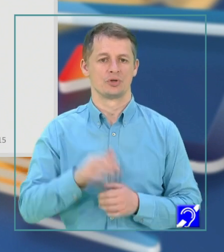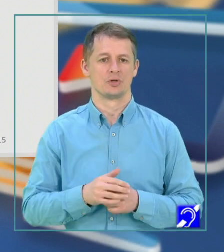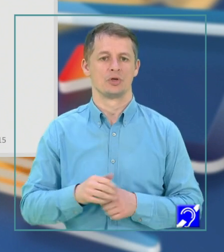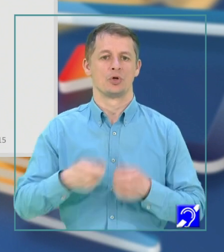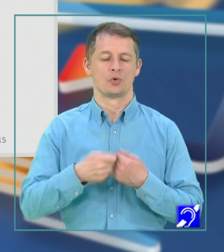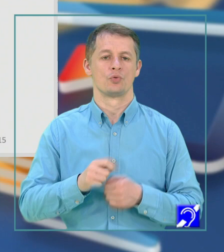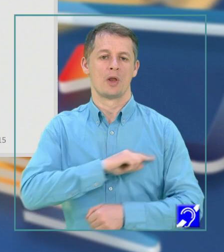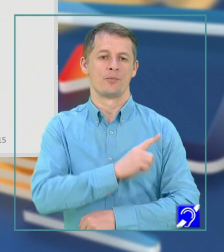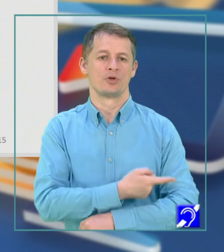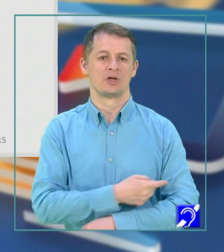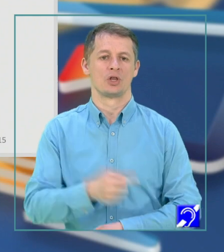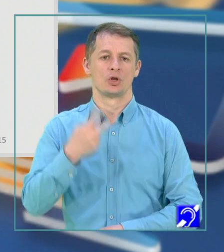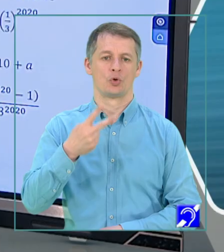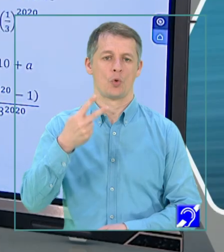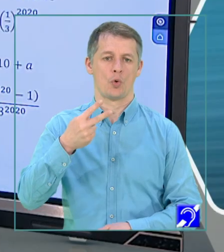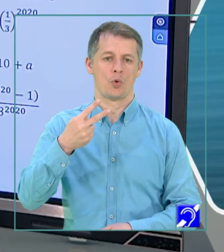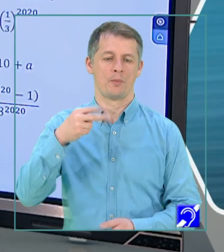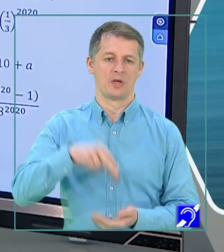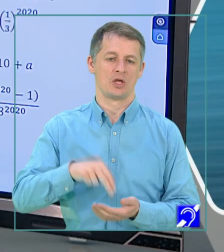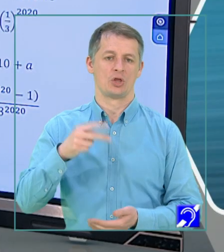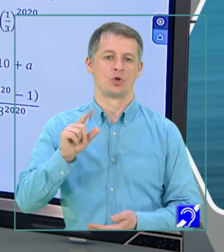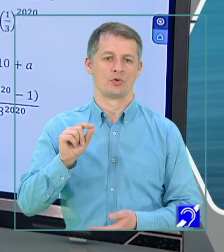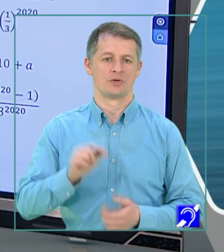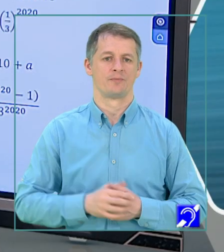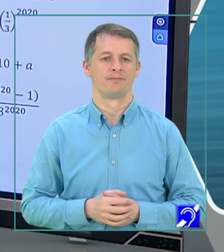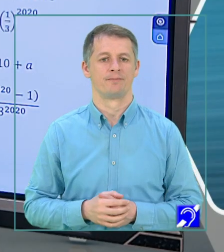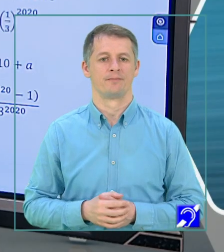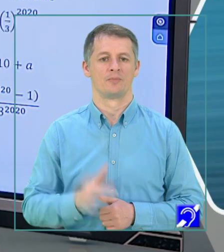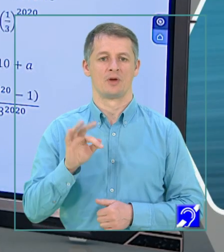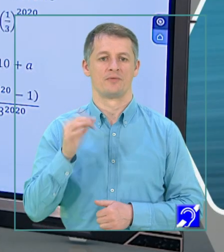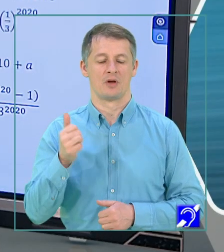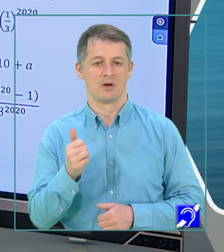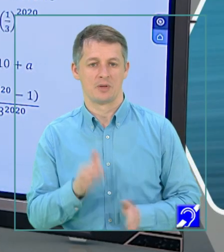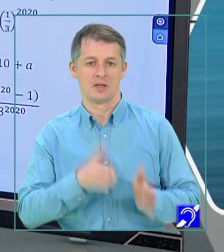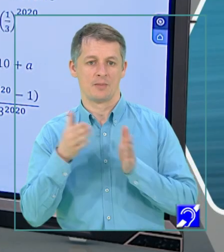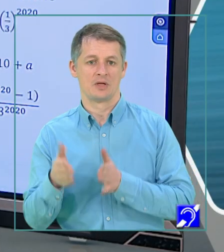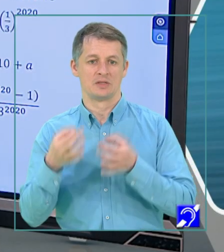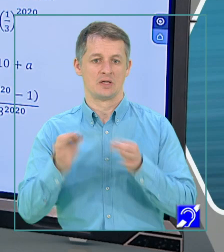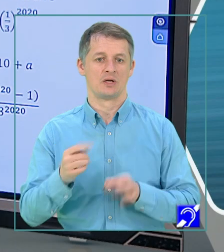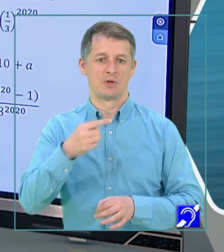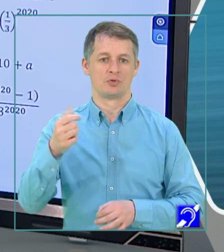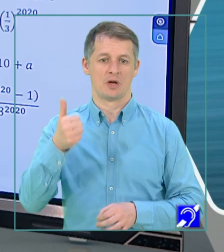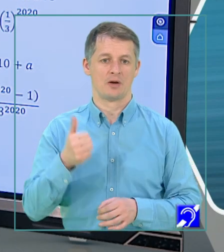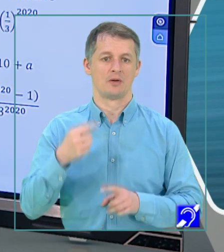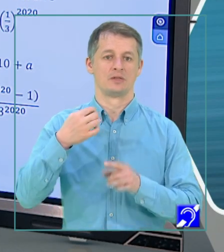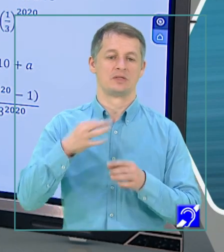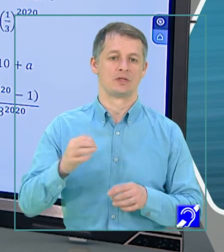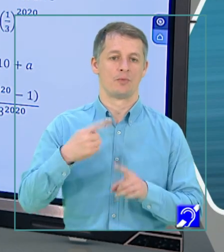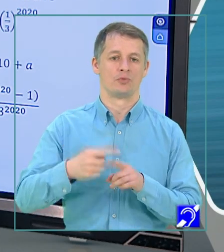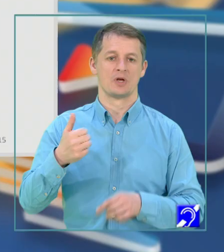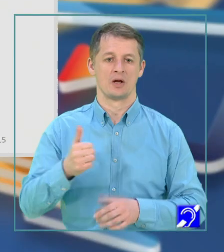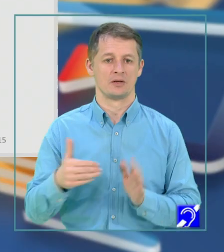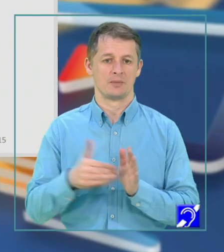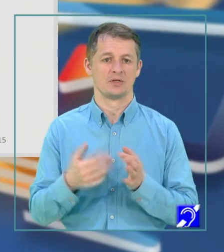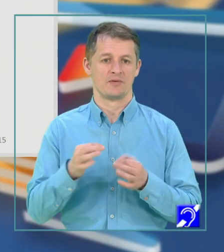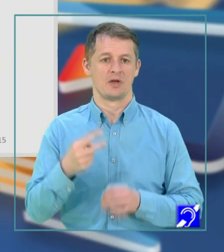pe 3 la 2020. F de a, pe de altă parte, înseamnă 10 minus a supra 10 plus a, care trebuie să